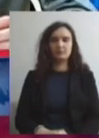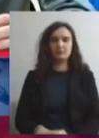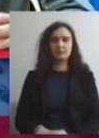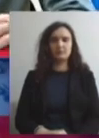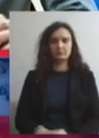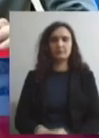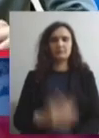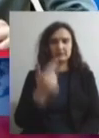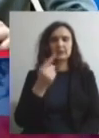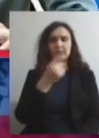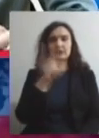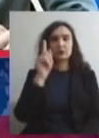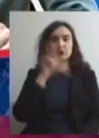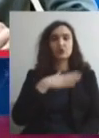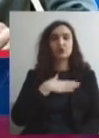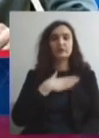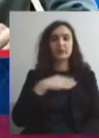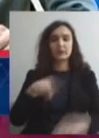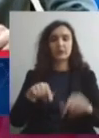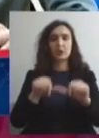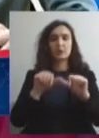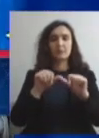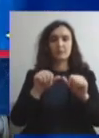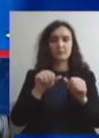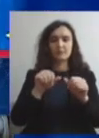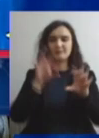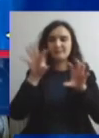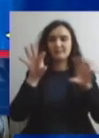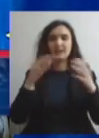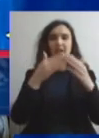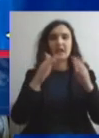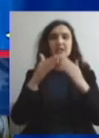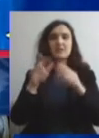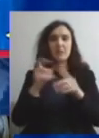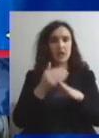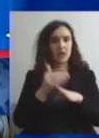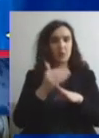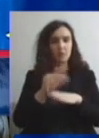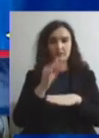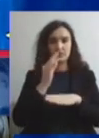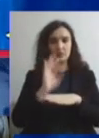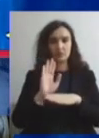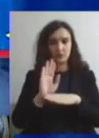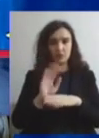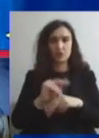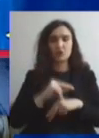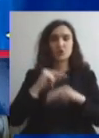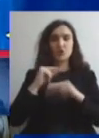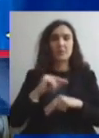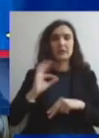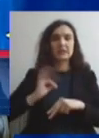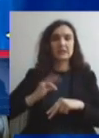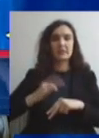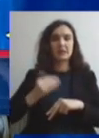დიახ, თქვენ იცით, რომ ჩვენი მიდგომა სექტორების გახსნის კუთხით არის ეტაპობრივი. შრომითი ინსპექციის